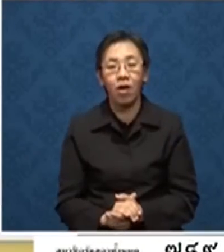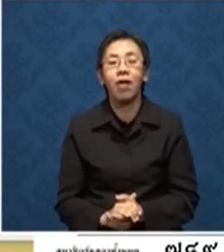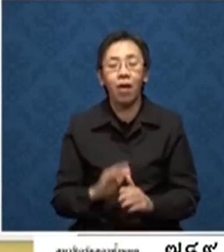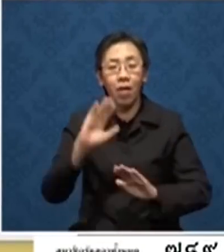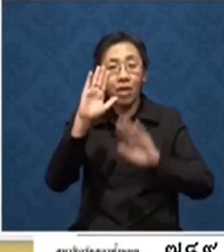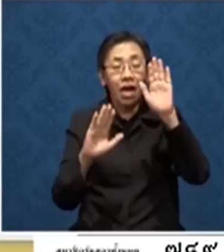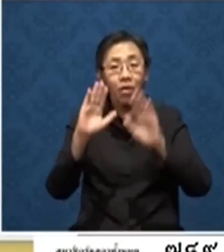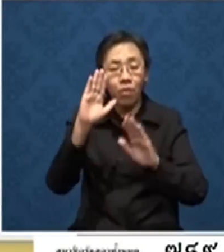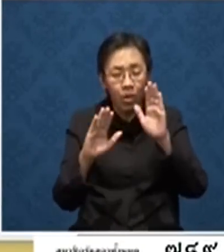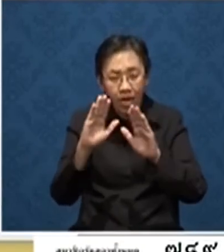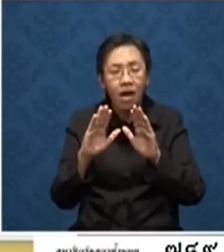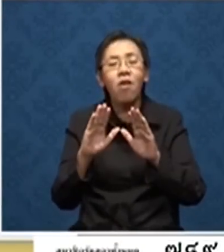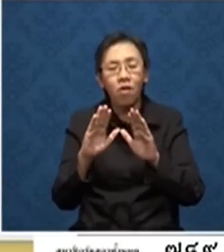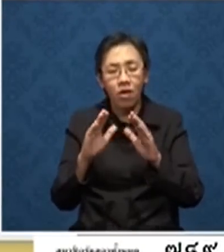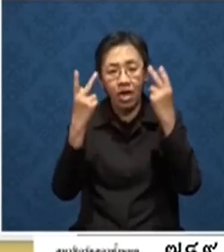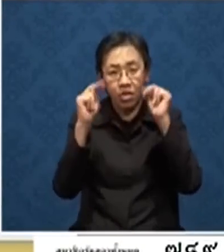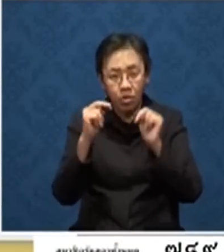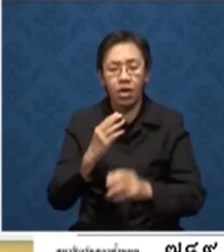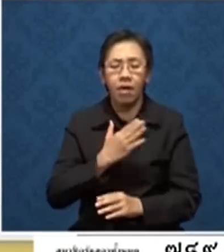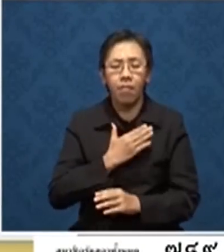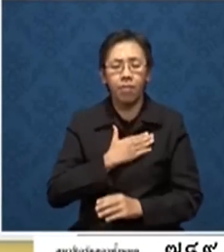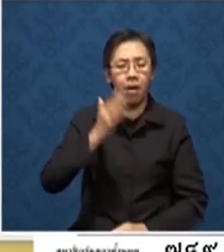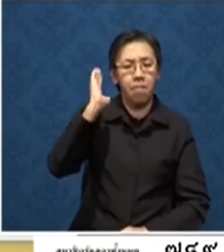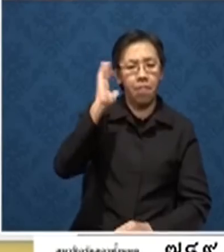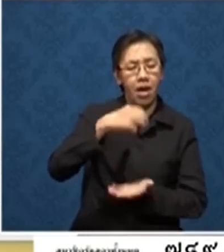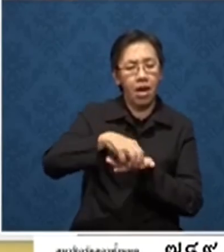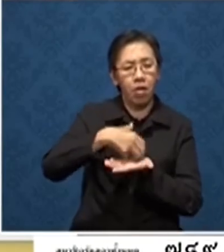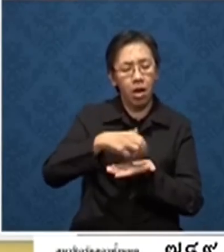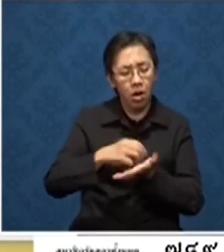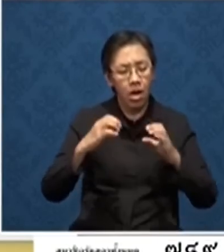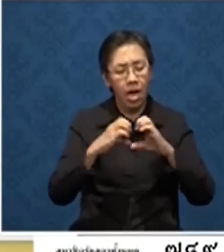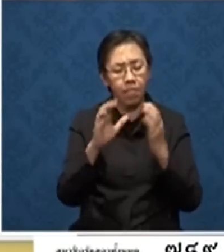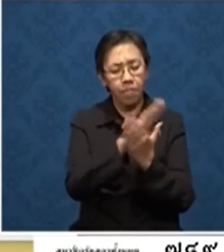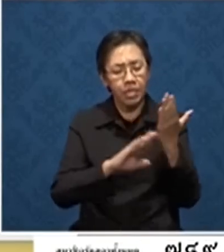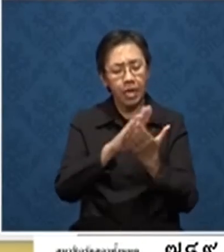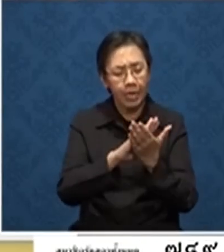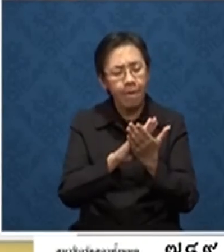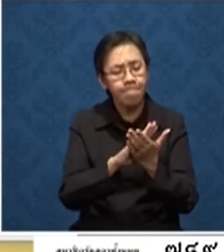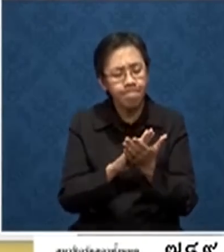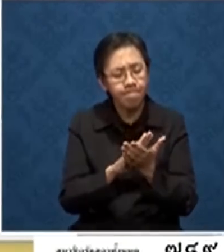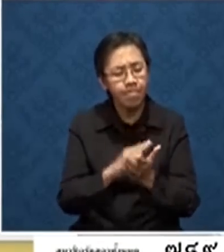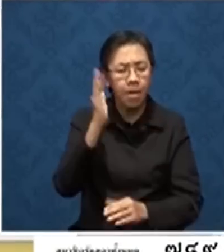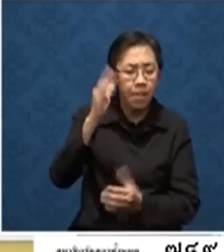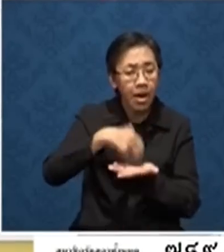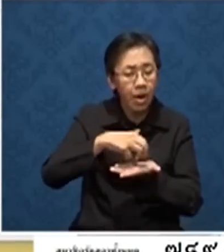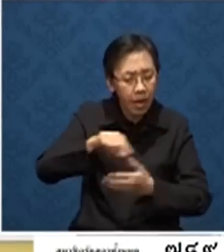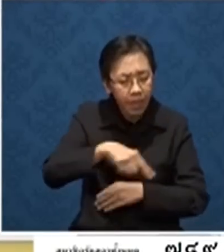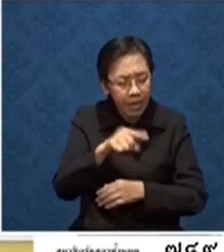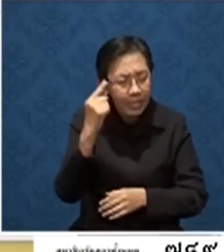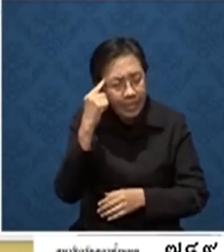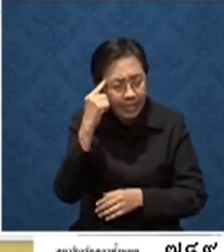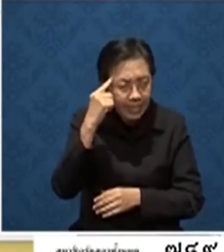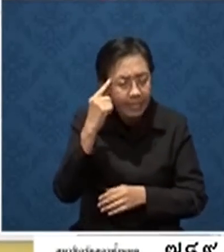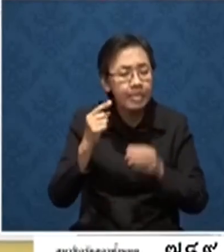เพื่อให้ทราบถึงเหตุผลพิจารณาการตัดสินใจของสมาชิกพรรคภูมิใจไทยเรียนท่านประธานครับผมต้องขออนุญาตท่าน